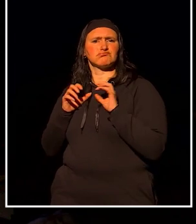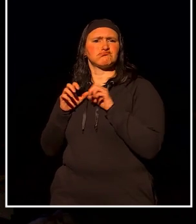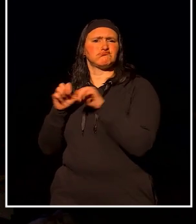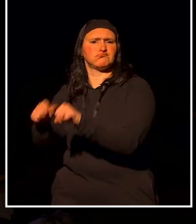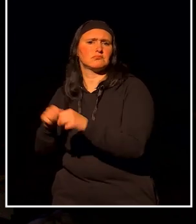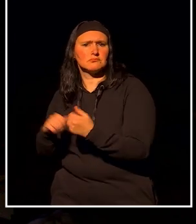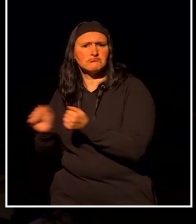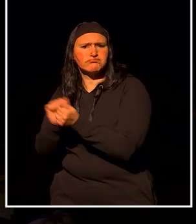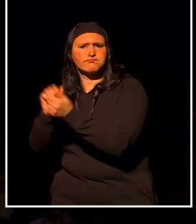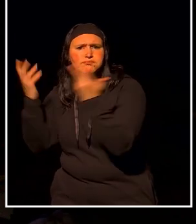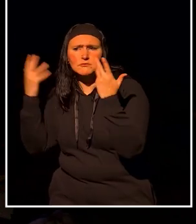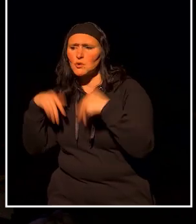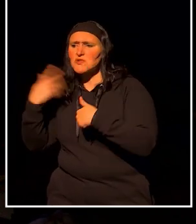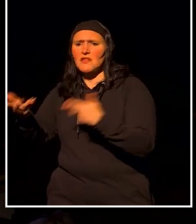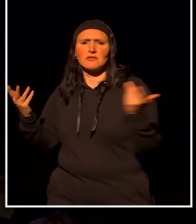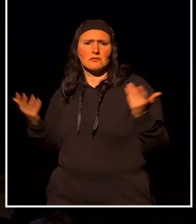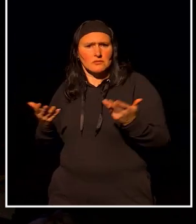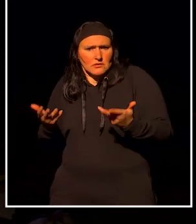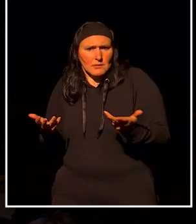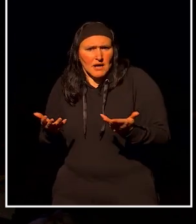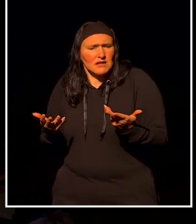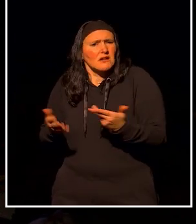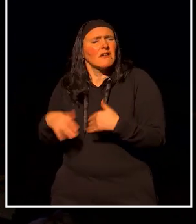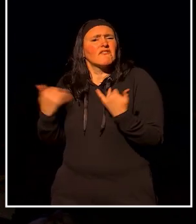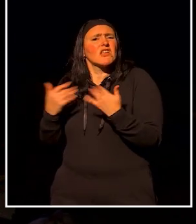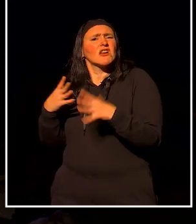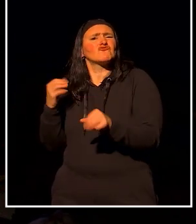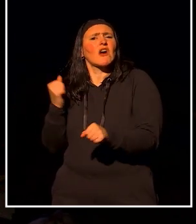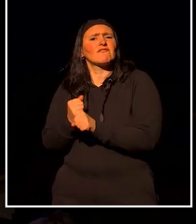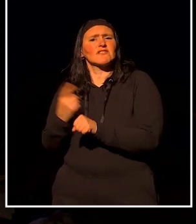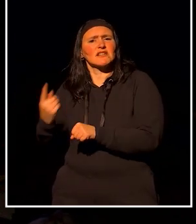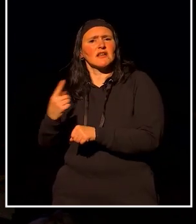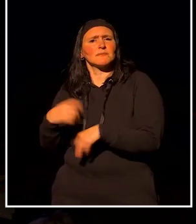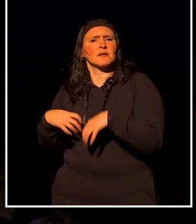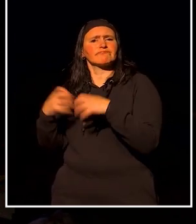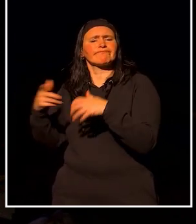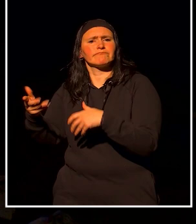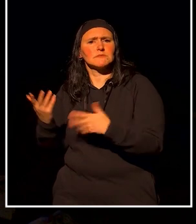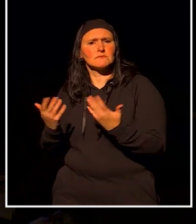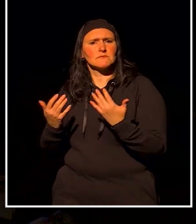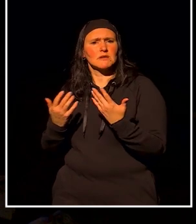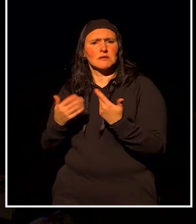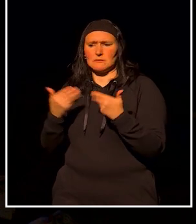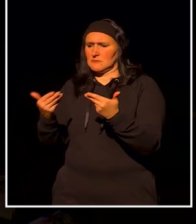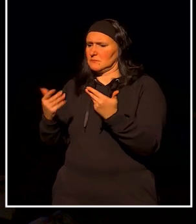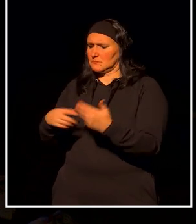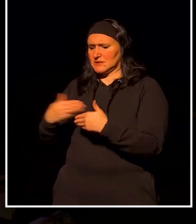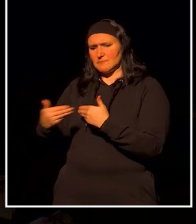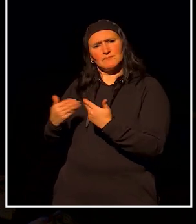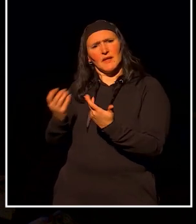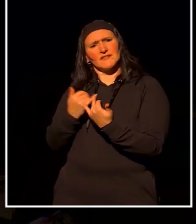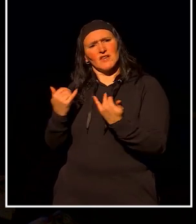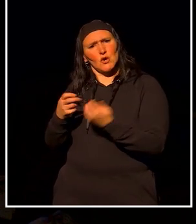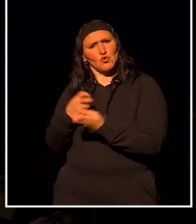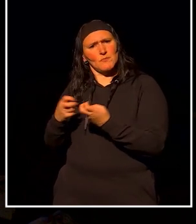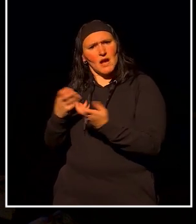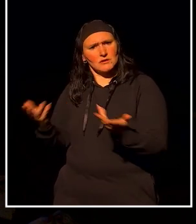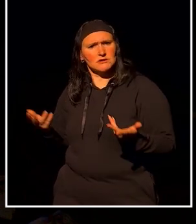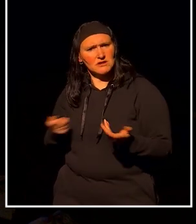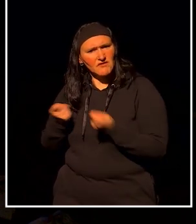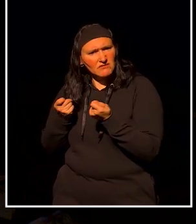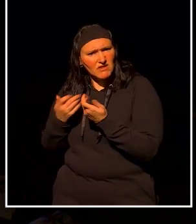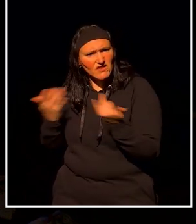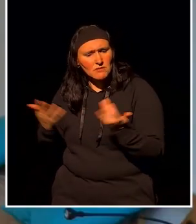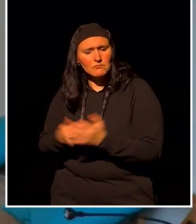die mit diesem Kapitel ihrer Selbstbildung um? Das ist ganz verschieden. Also ich will auch nicht